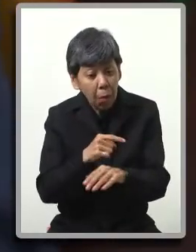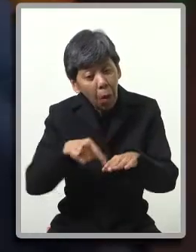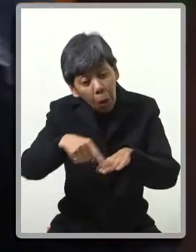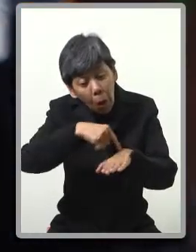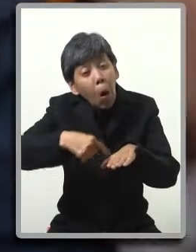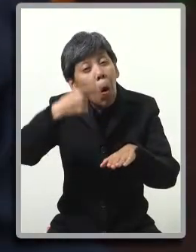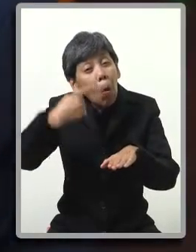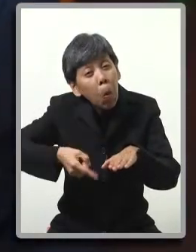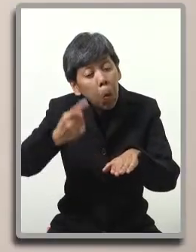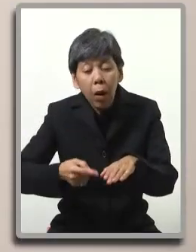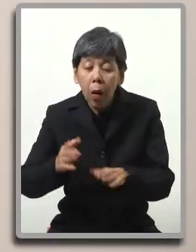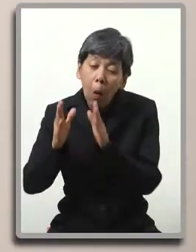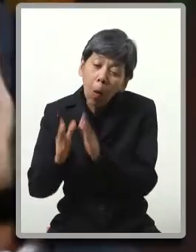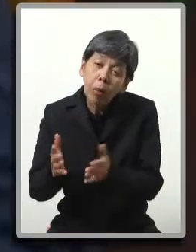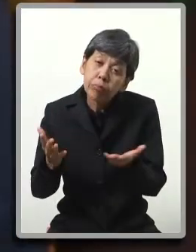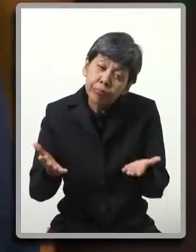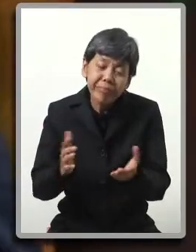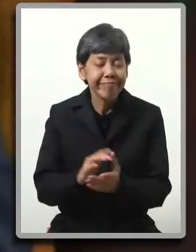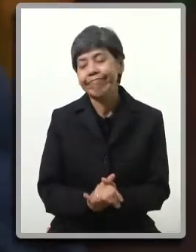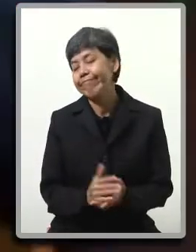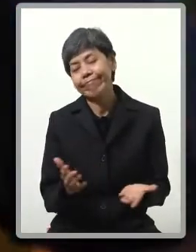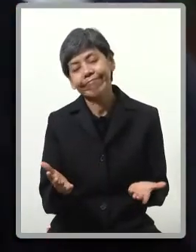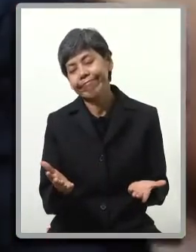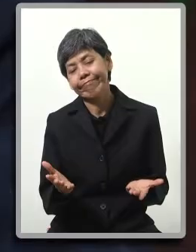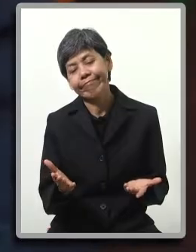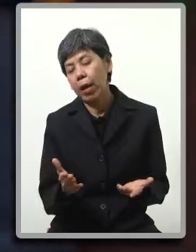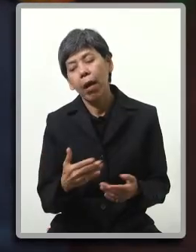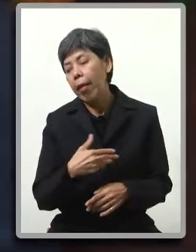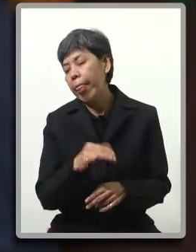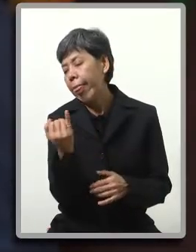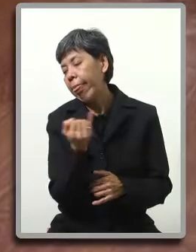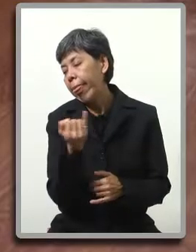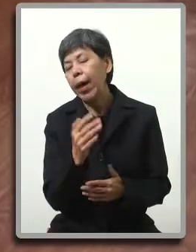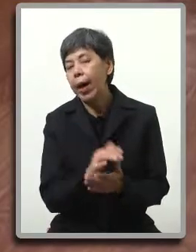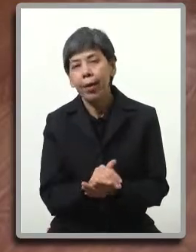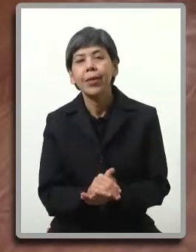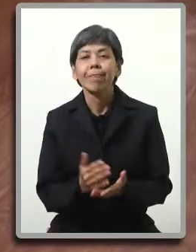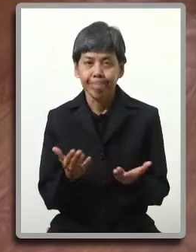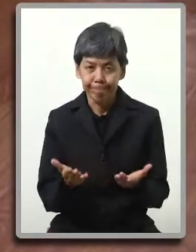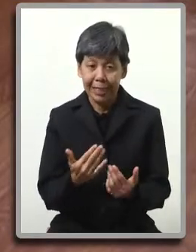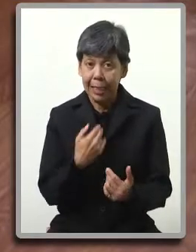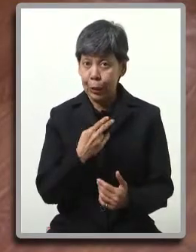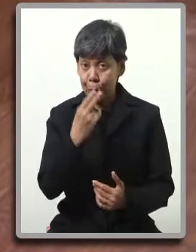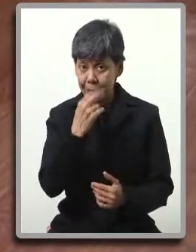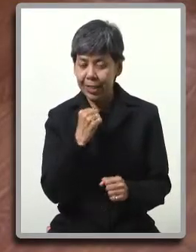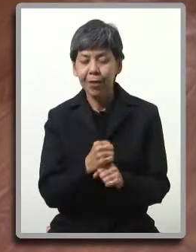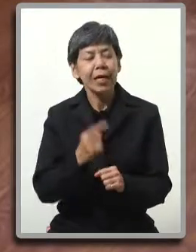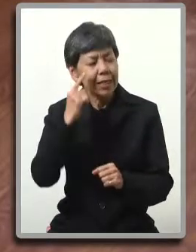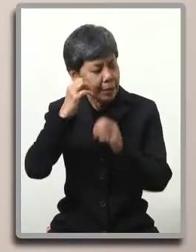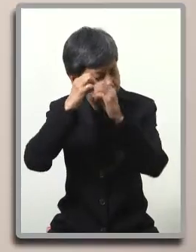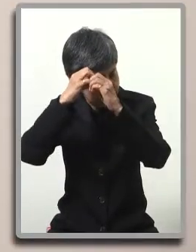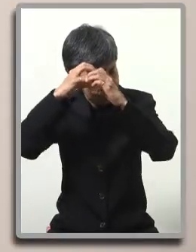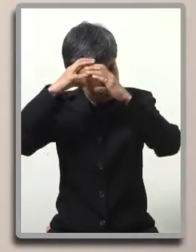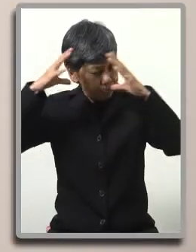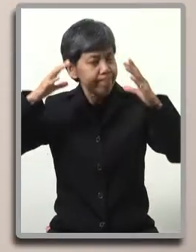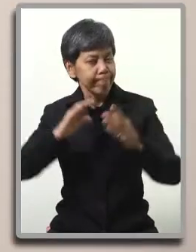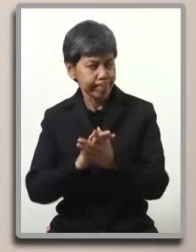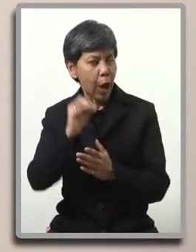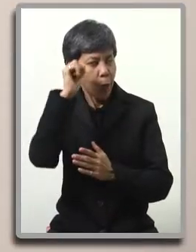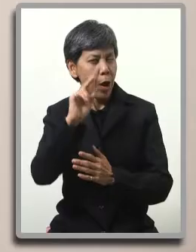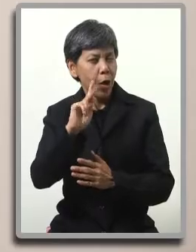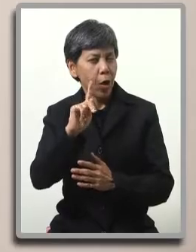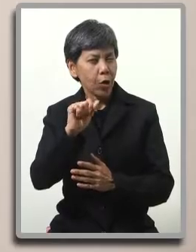พนี้ฮาร์ดแวร์อย่างนี ้ มันก็ไม่ดึงดูดให้คนกลับมาใช้อยู่ดี ครับครับคุณผู้ชมครับนี่คือวิสัยทัศน์ของข